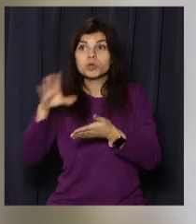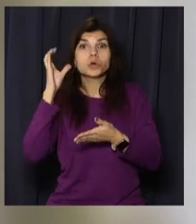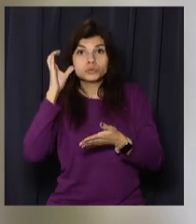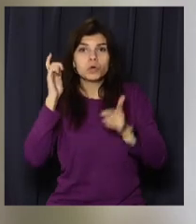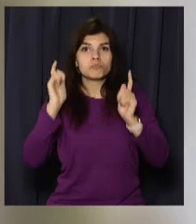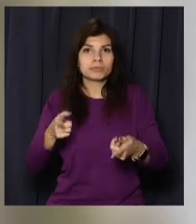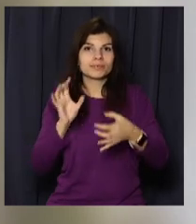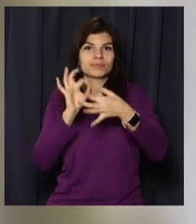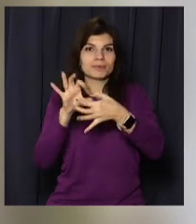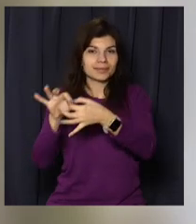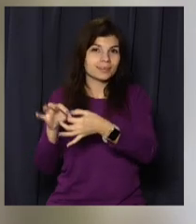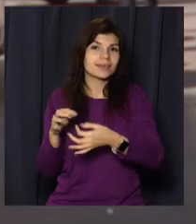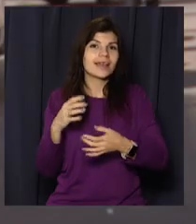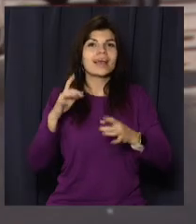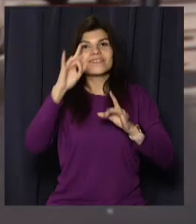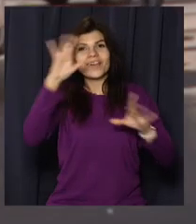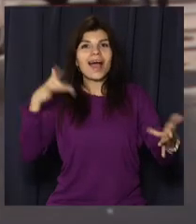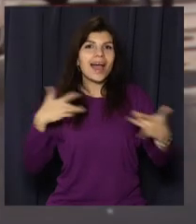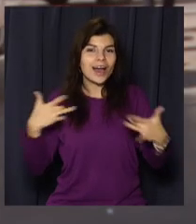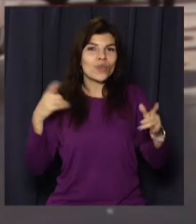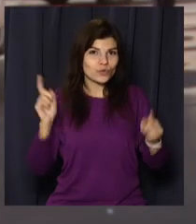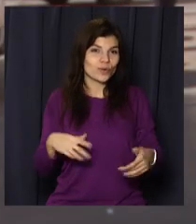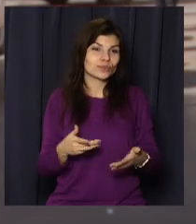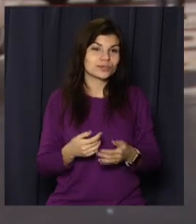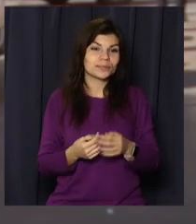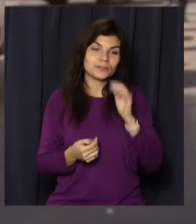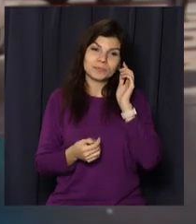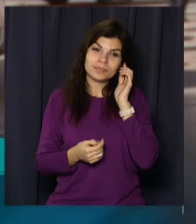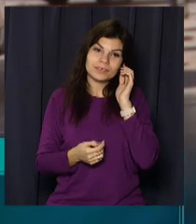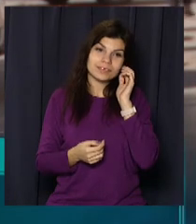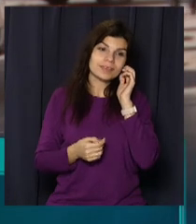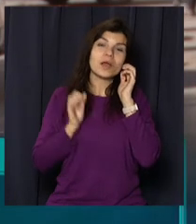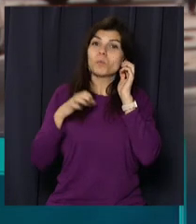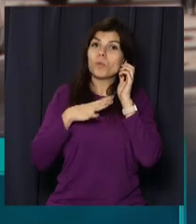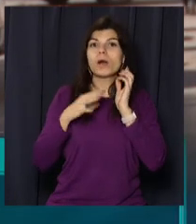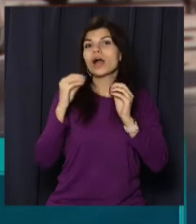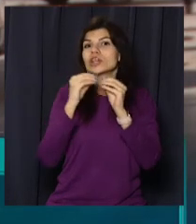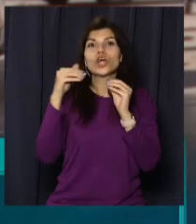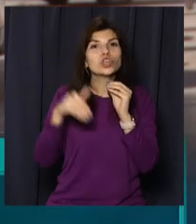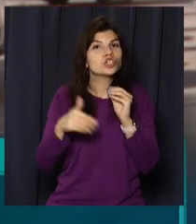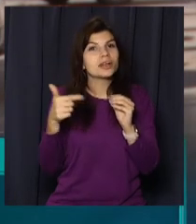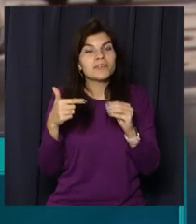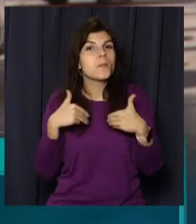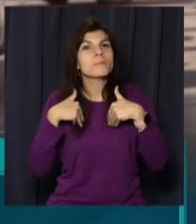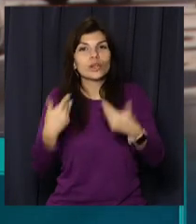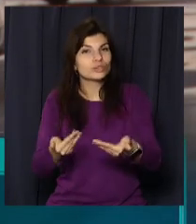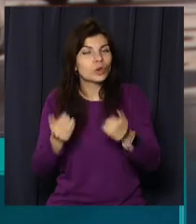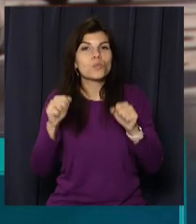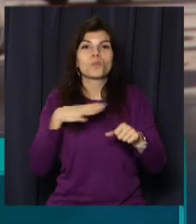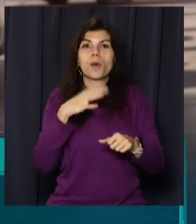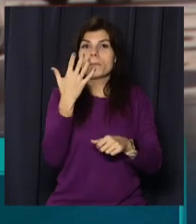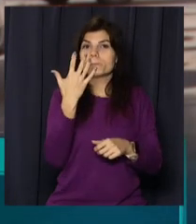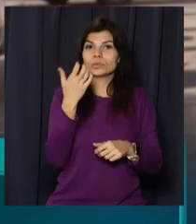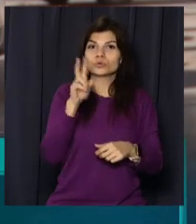заробляють не менше відомих артистів. Некоторые бренды могут предложить тебе 10 тысяч гривен, некоторые могут предложить 500